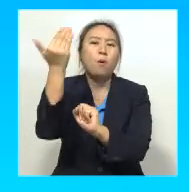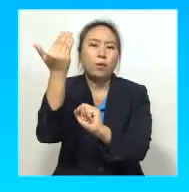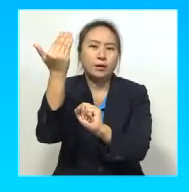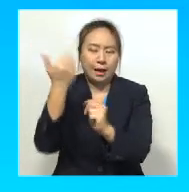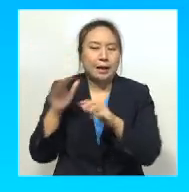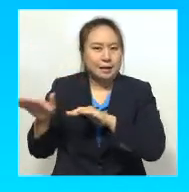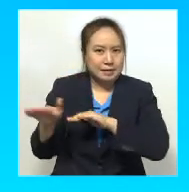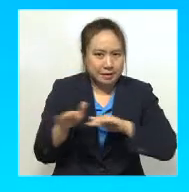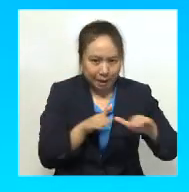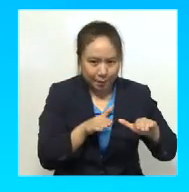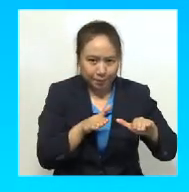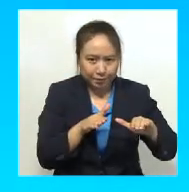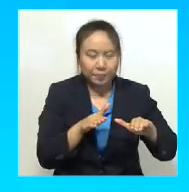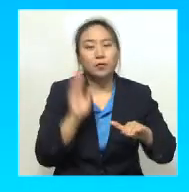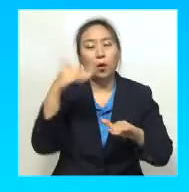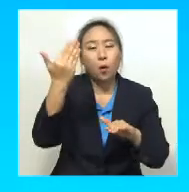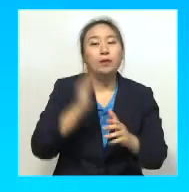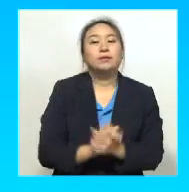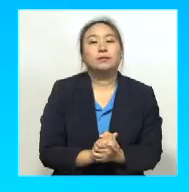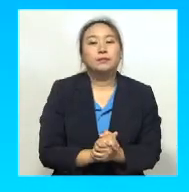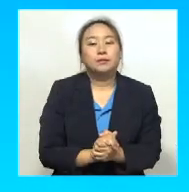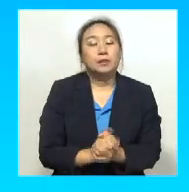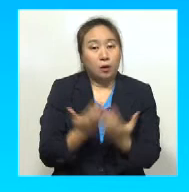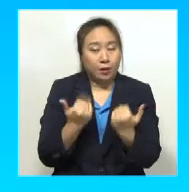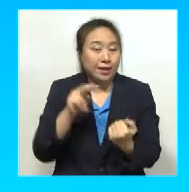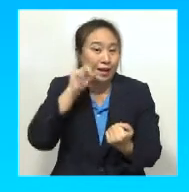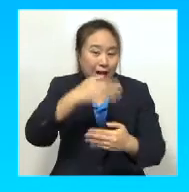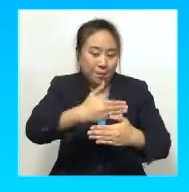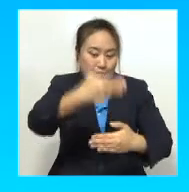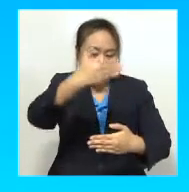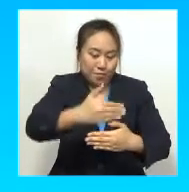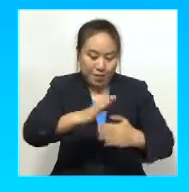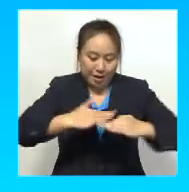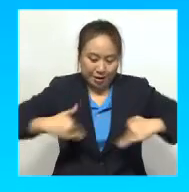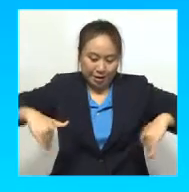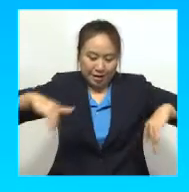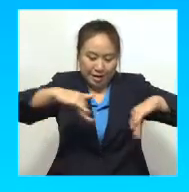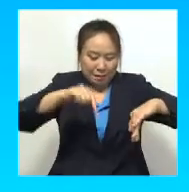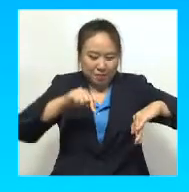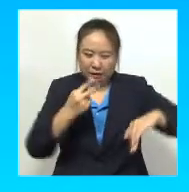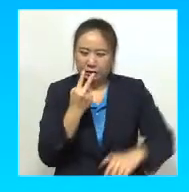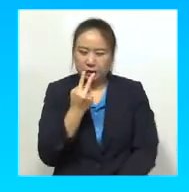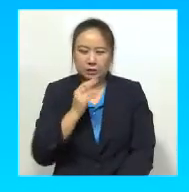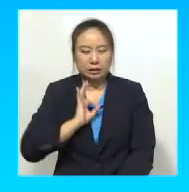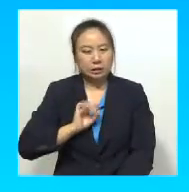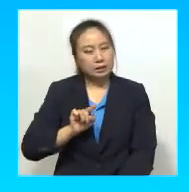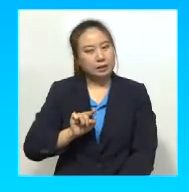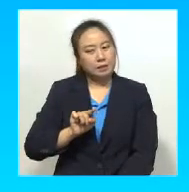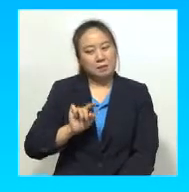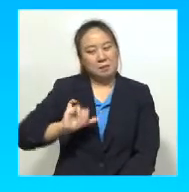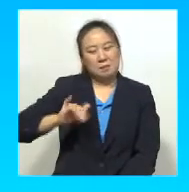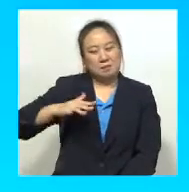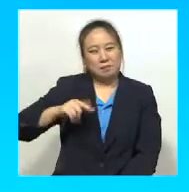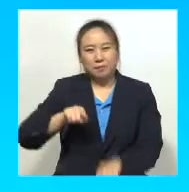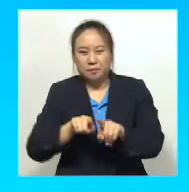ตรียมการเอาไว้เดือนสิงหากลางสิงหาเนี่ยตอนนี้อ่างเก็บน้ำที่อาจจะมีความสุ่มเสี่ยงหรือเกิดความไม่สบายใจแ